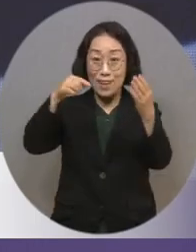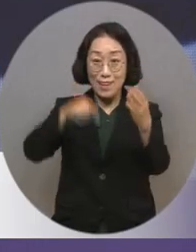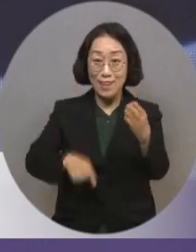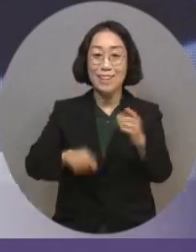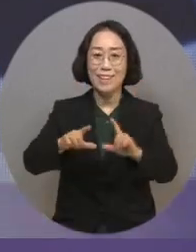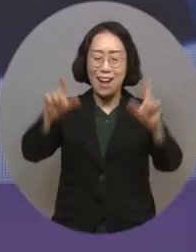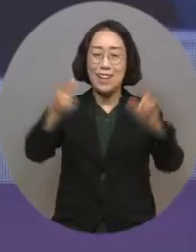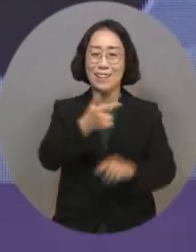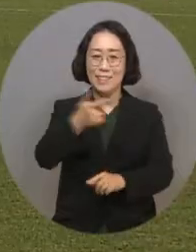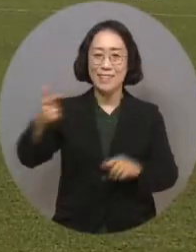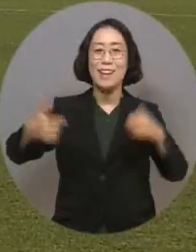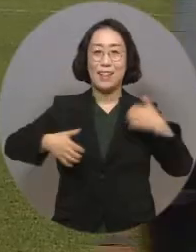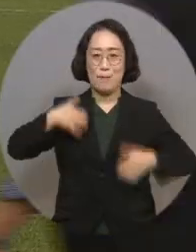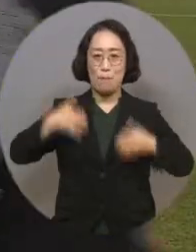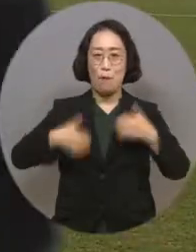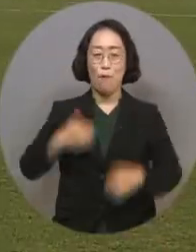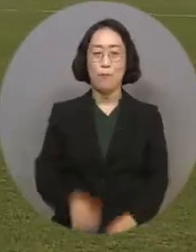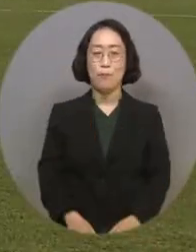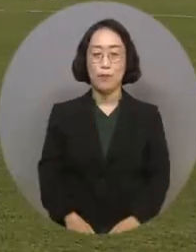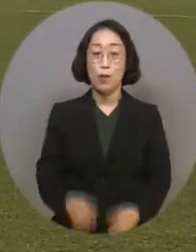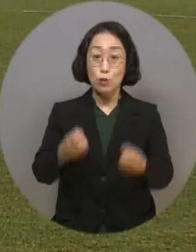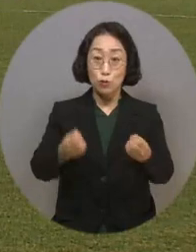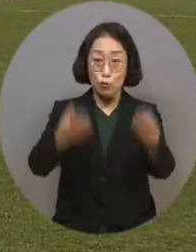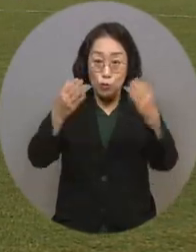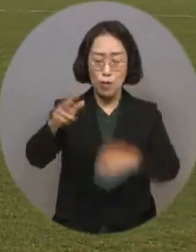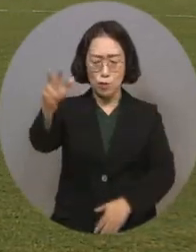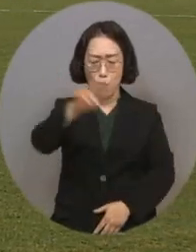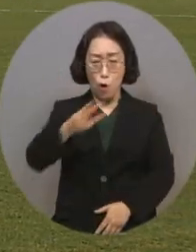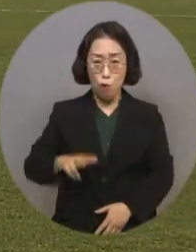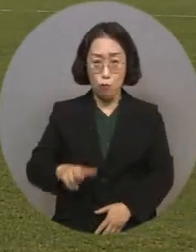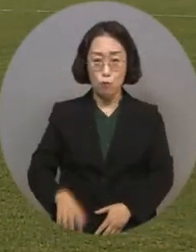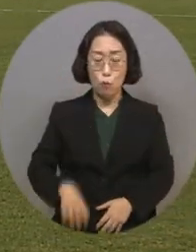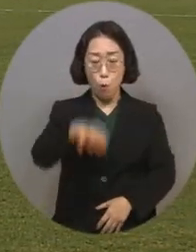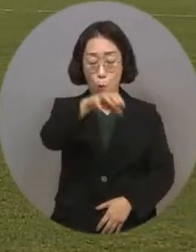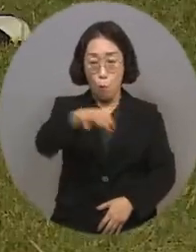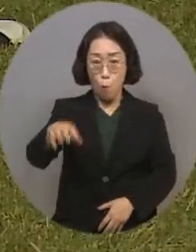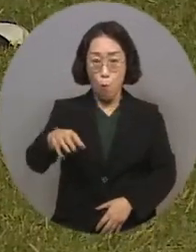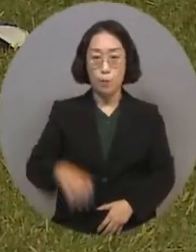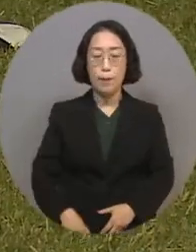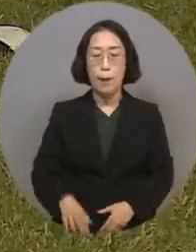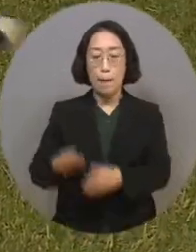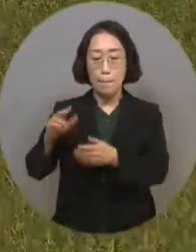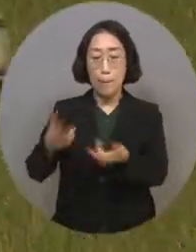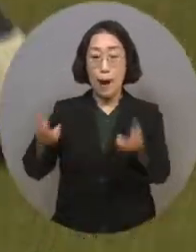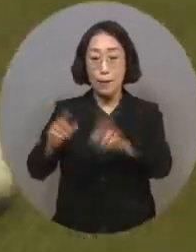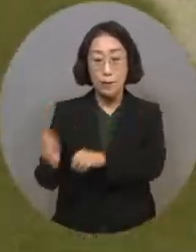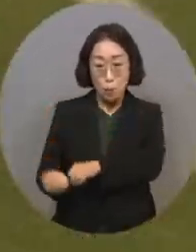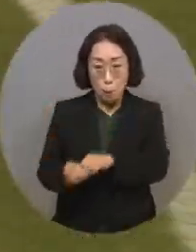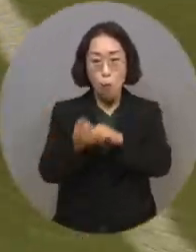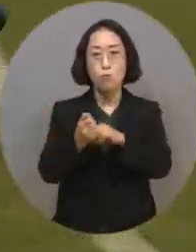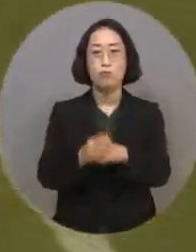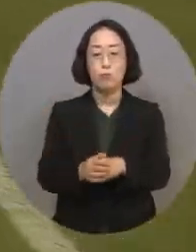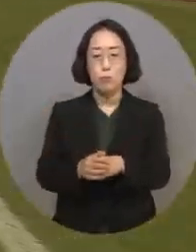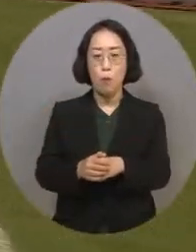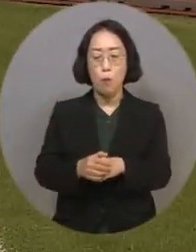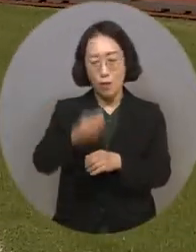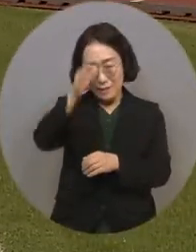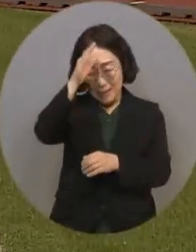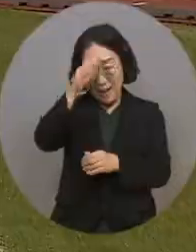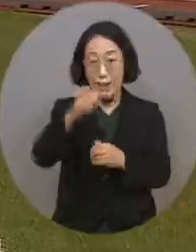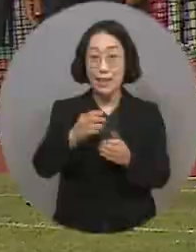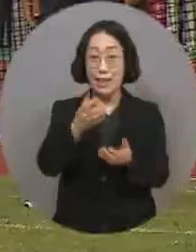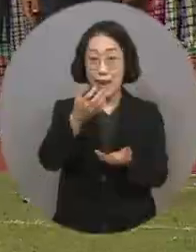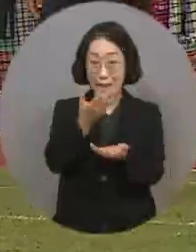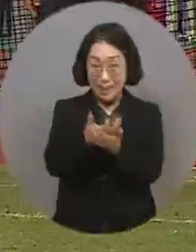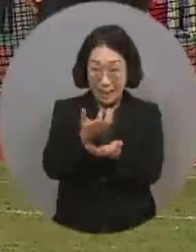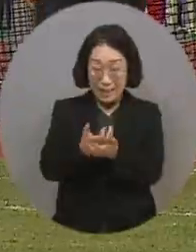기쁘게 생각합니다. 축제는 전국 시도 연합회별로 파크골프, 장기, 게이트볼 등 7개 종목으로